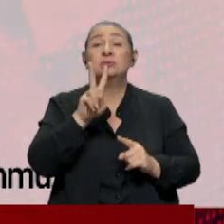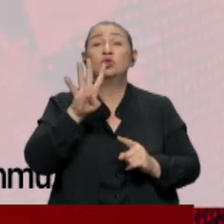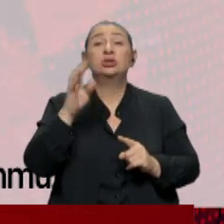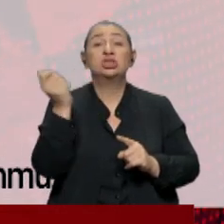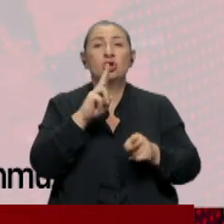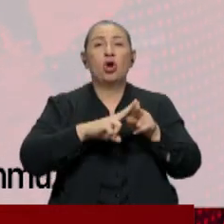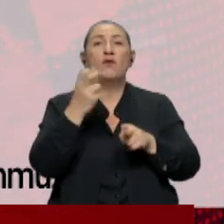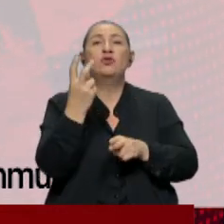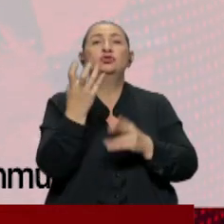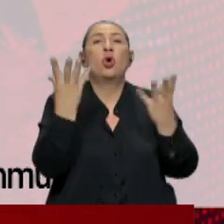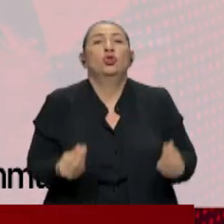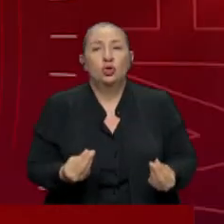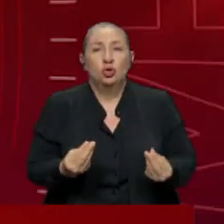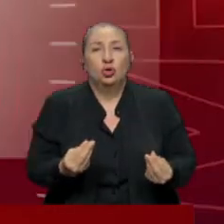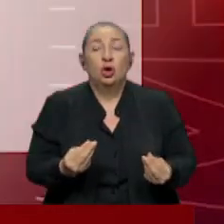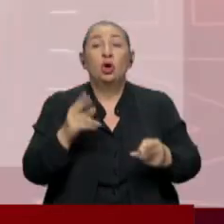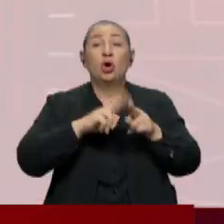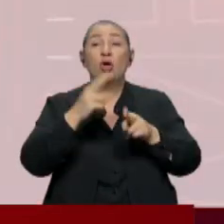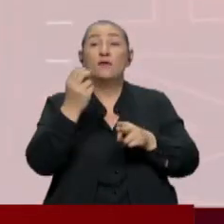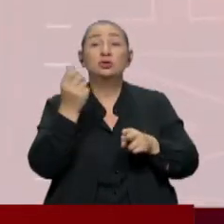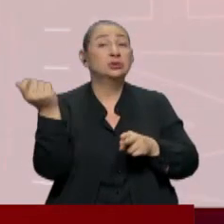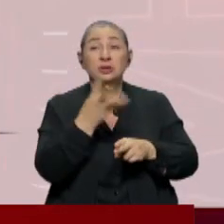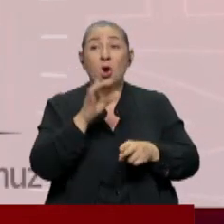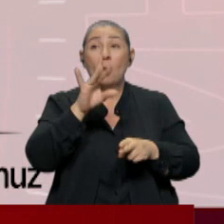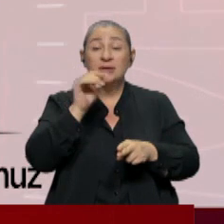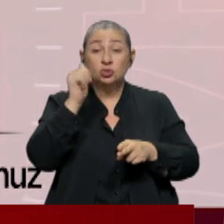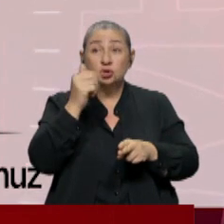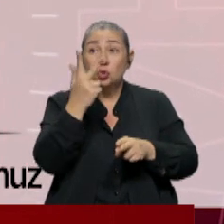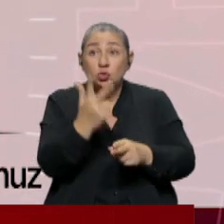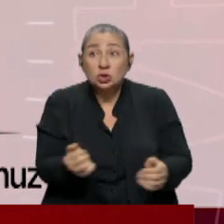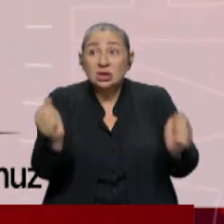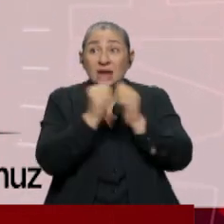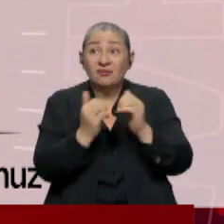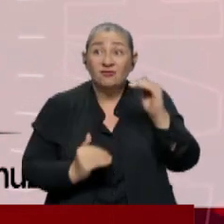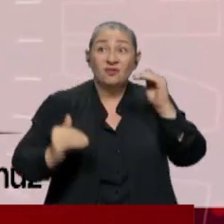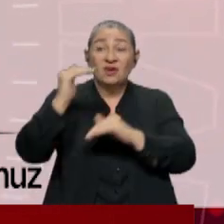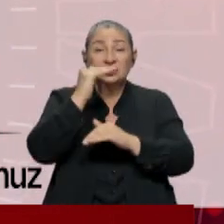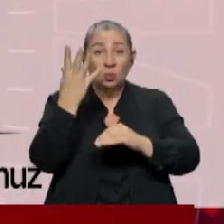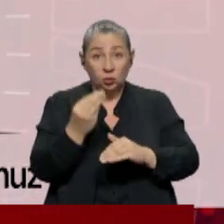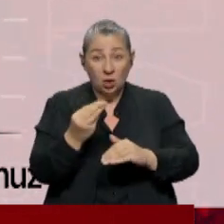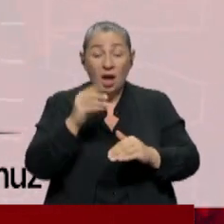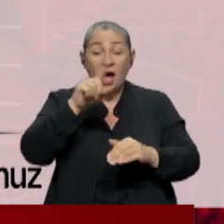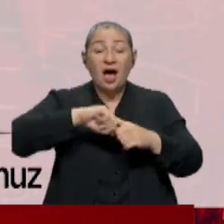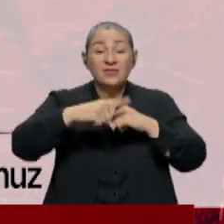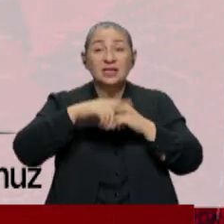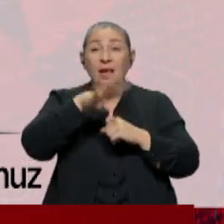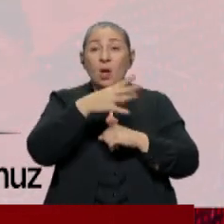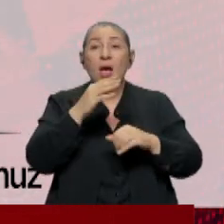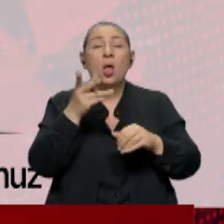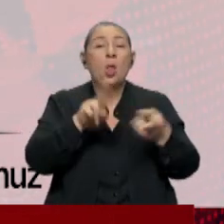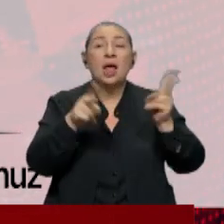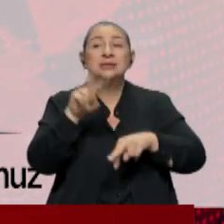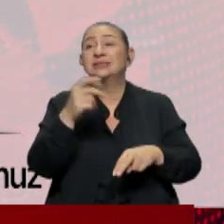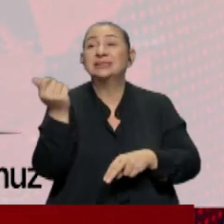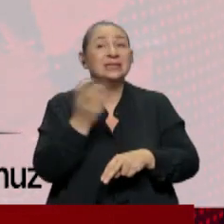365.424 kişi koronavirüse yakalandı. Vaka sayısı 15 günde 3 kattan fazla arttı. Haftalık tabloda hayatını